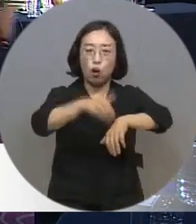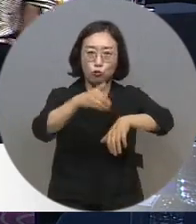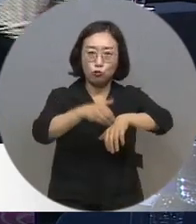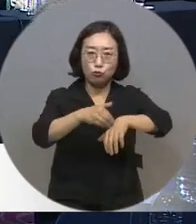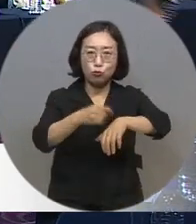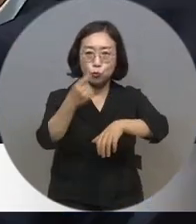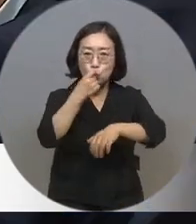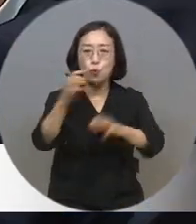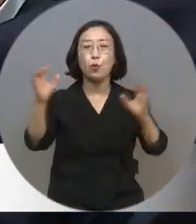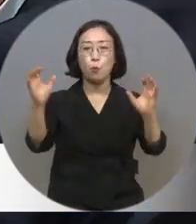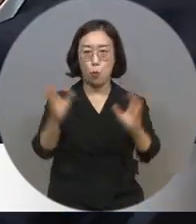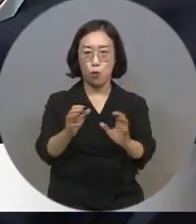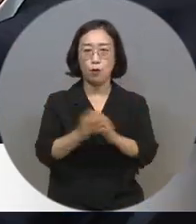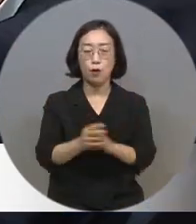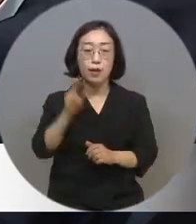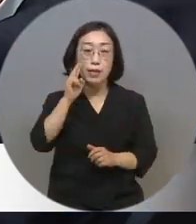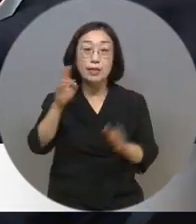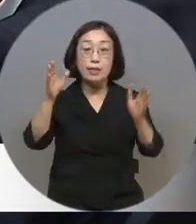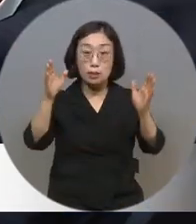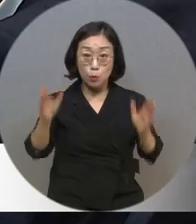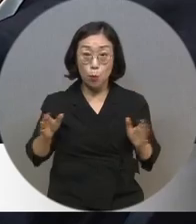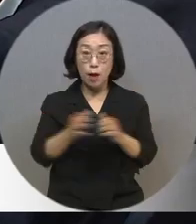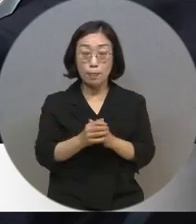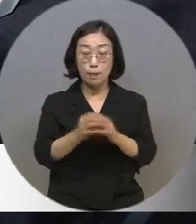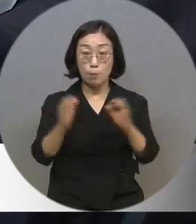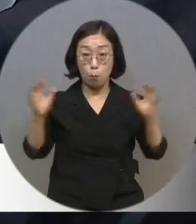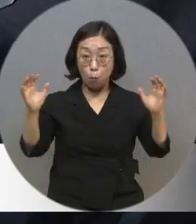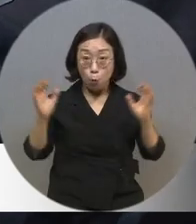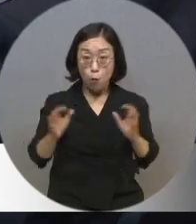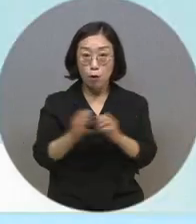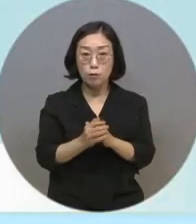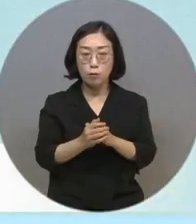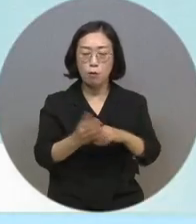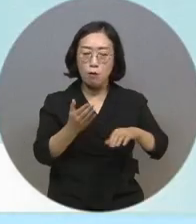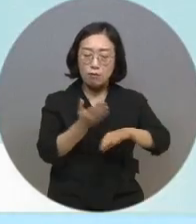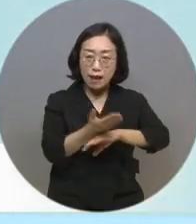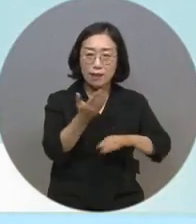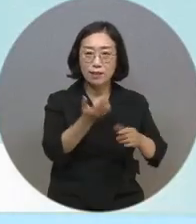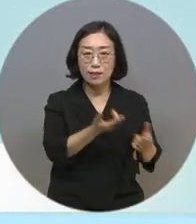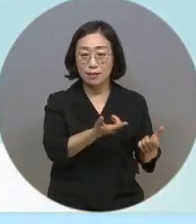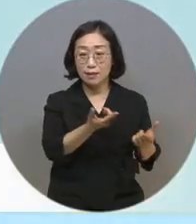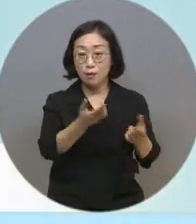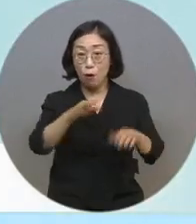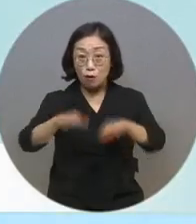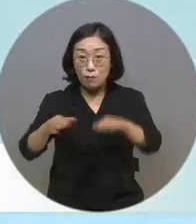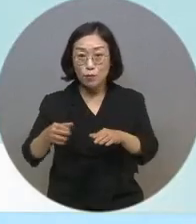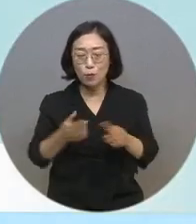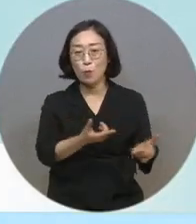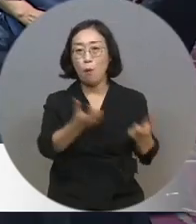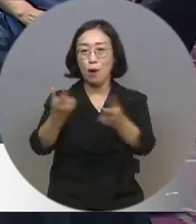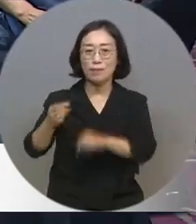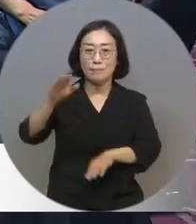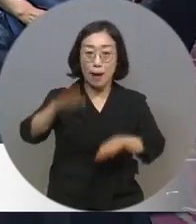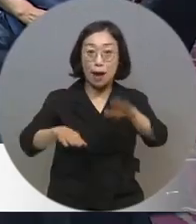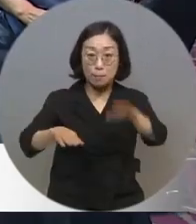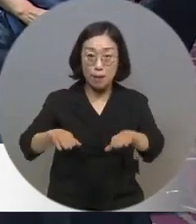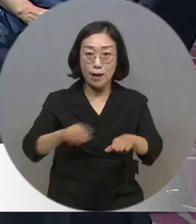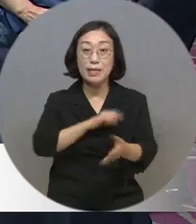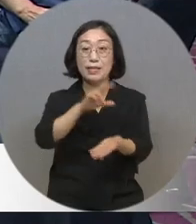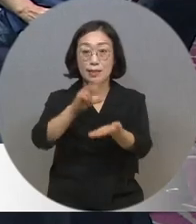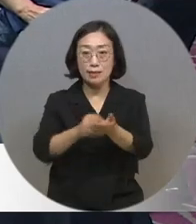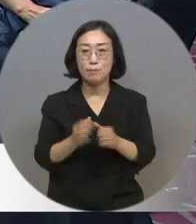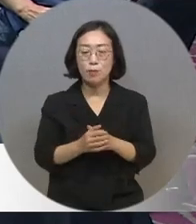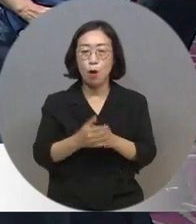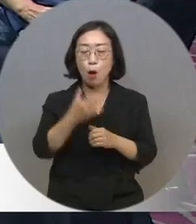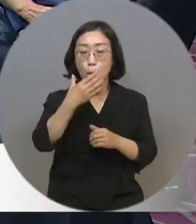개최됐습니다. 이틀에 거친 연수는 다른 걸음으로 채워가는 모두의 한 걸음 표어 아래 장애인 복지단체가 모여